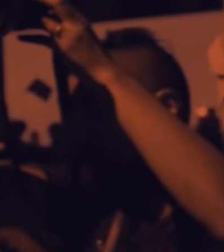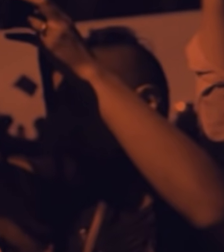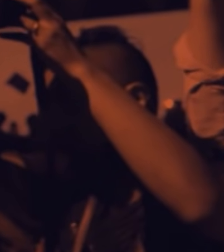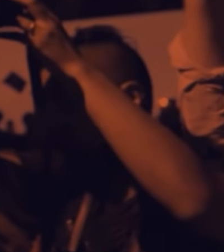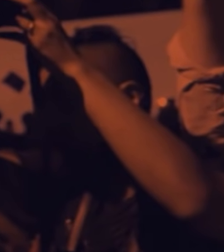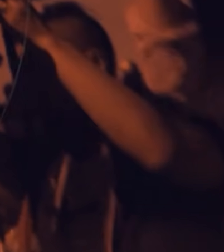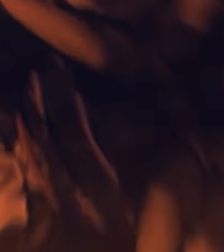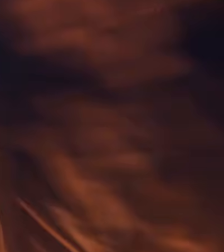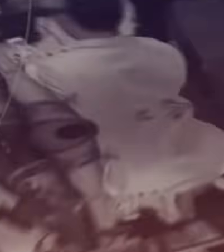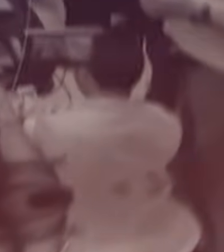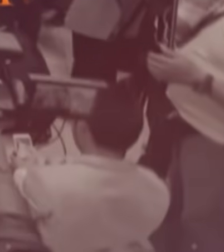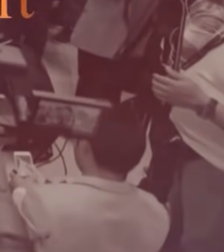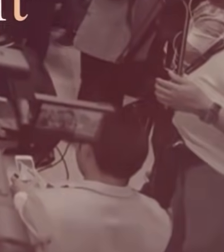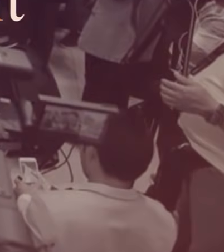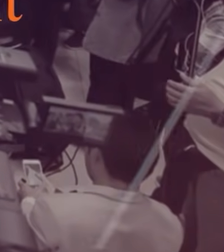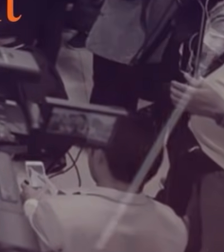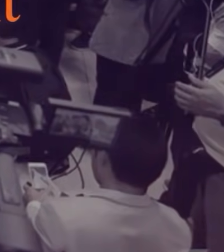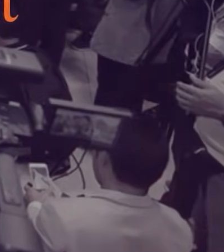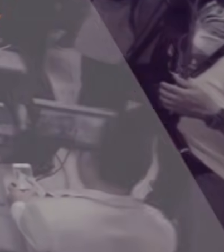ขอ